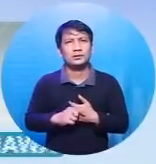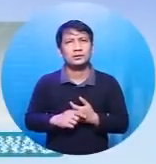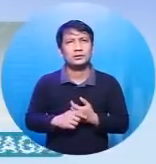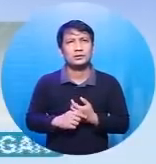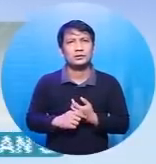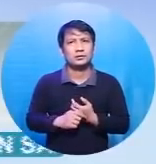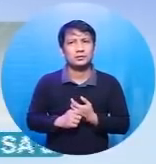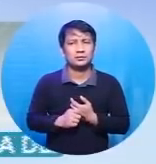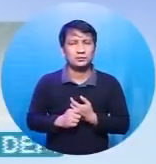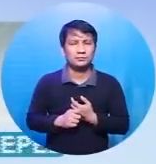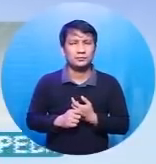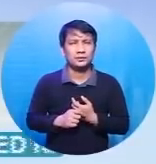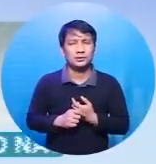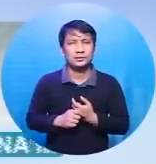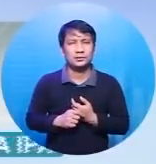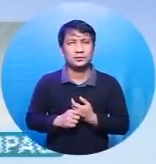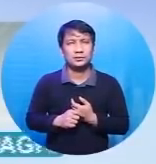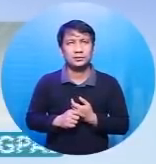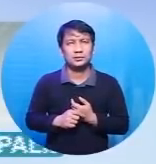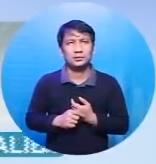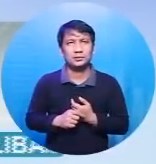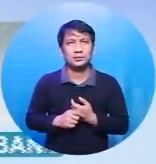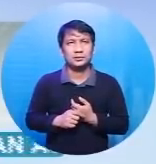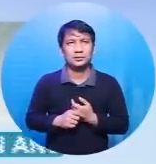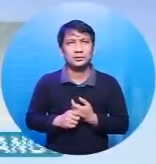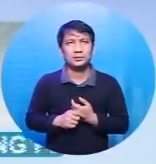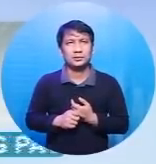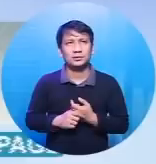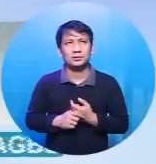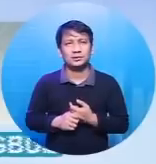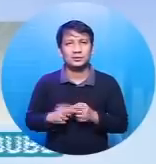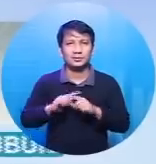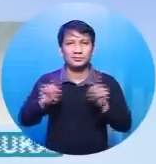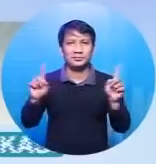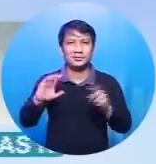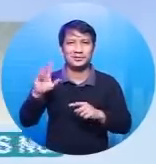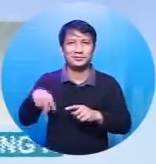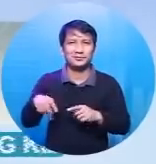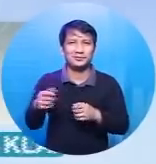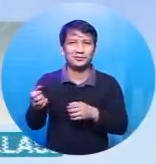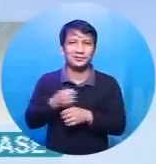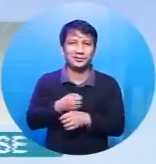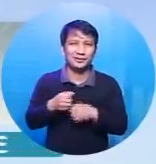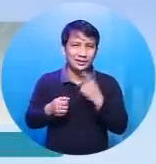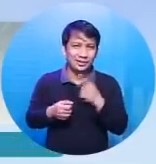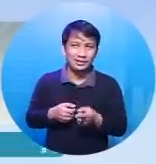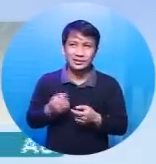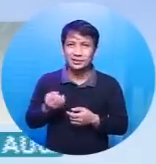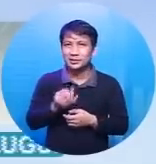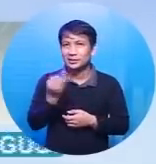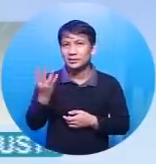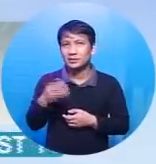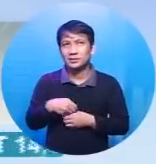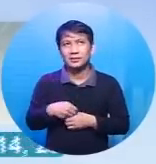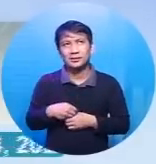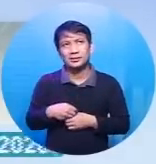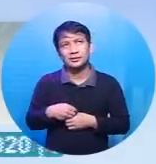Okay. Okay. Ibang pusel pa ng awa ko. Okay, now, nasan yung ating